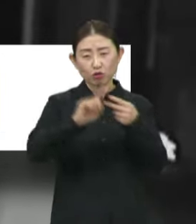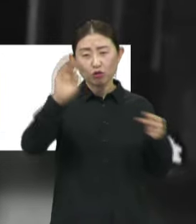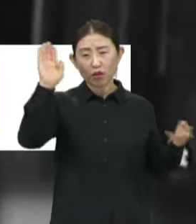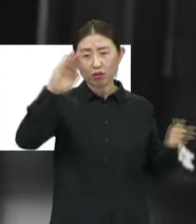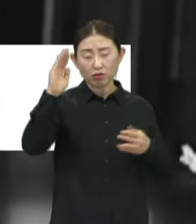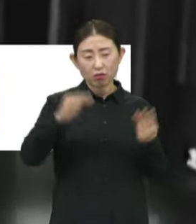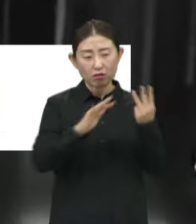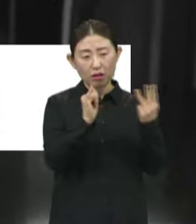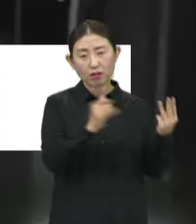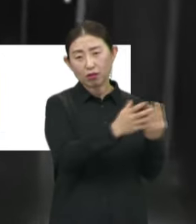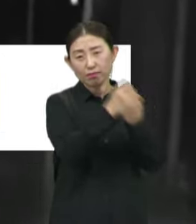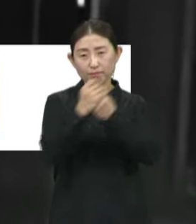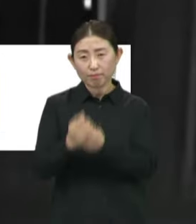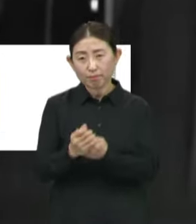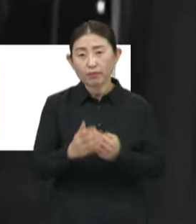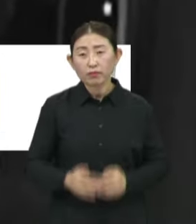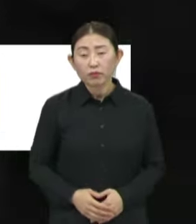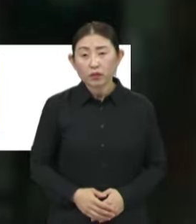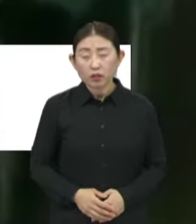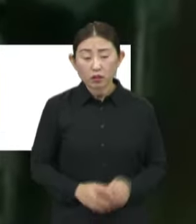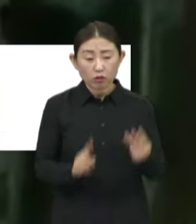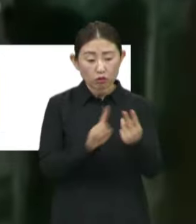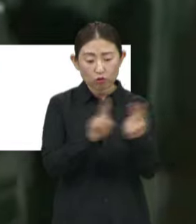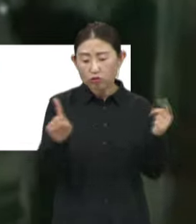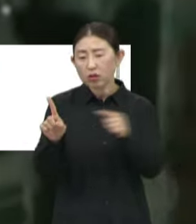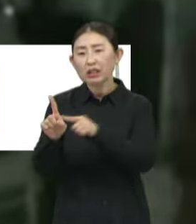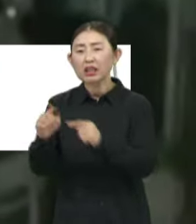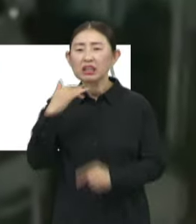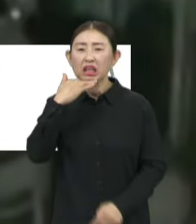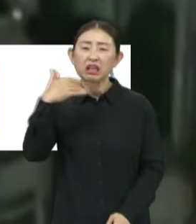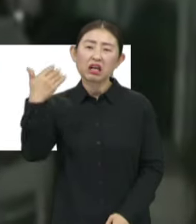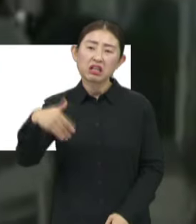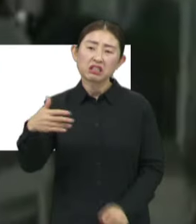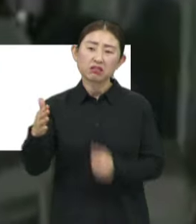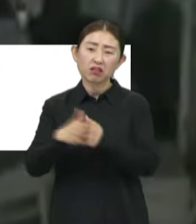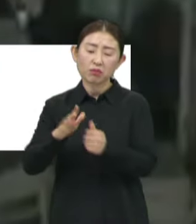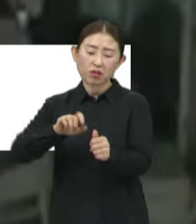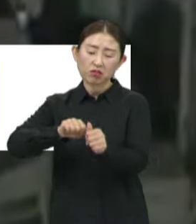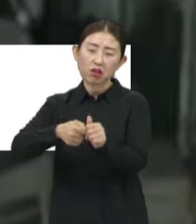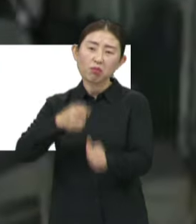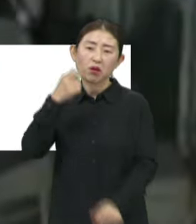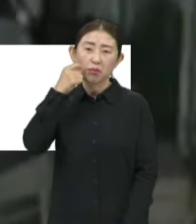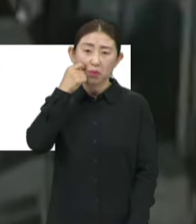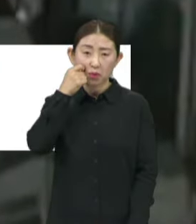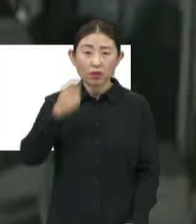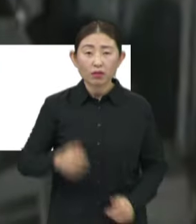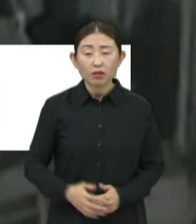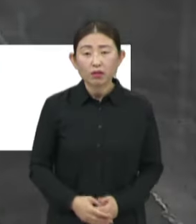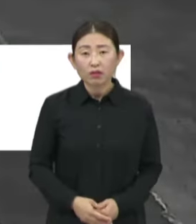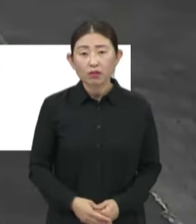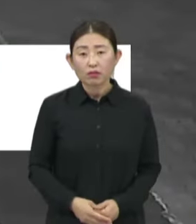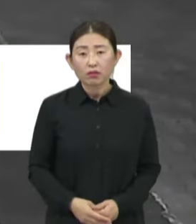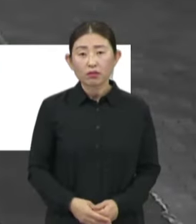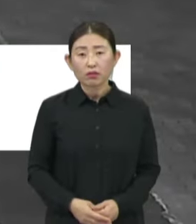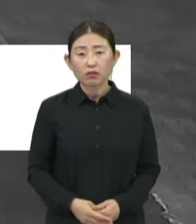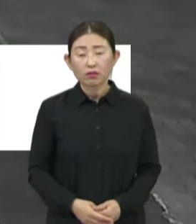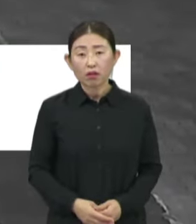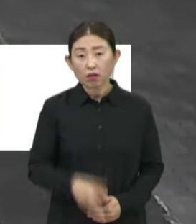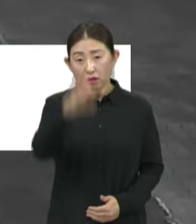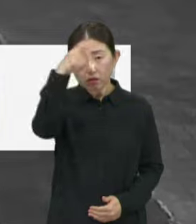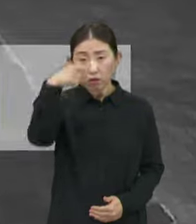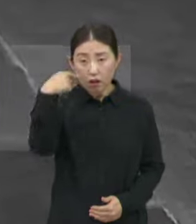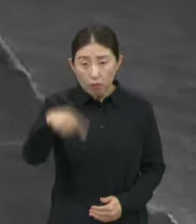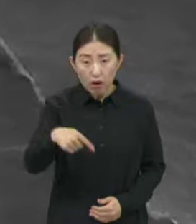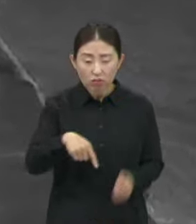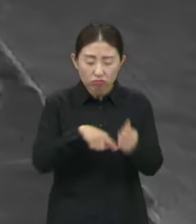등 3명을 검거했습니다. 이들 가운데 한 명은 형사 책임을 지지 않는 촉법 소년인 것으로 확인됐으며 경찰은